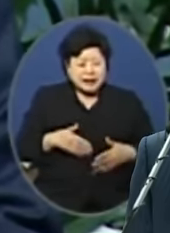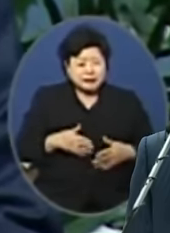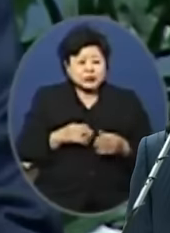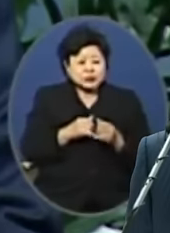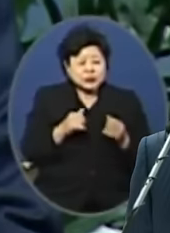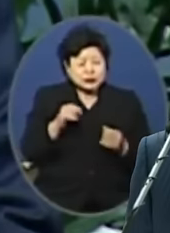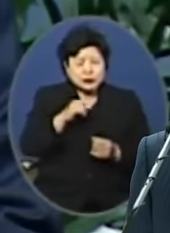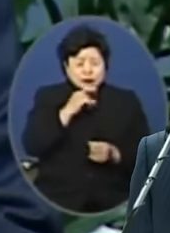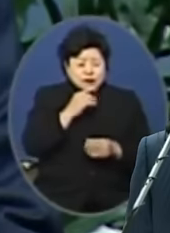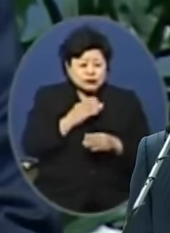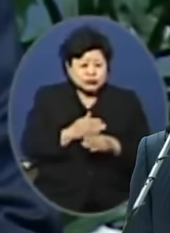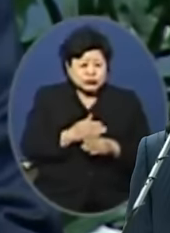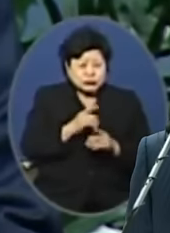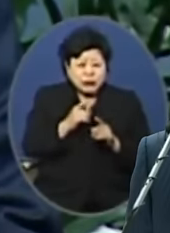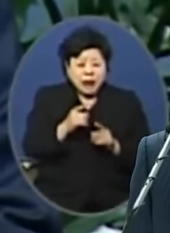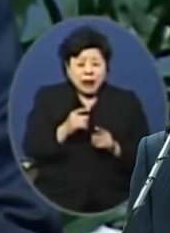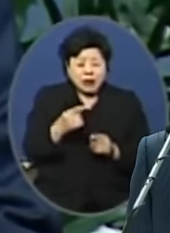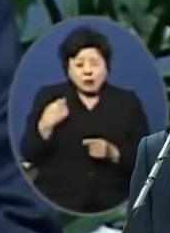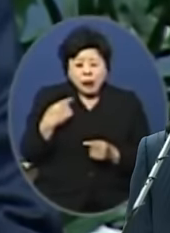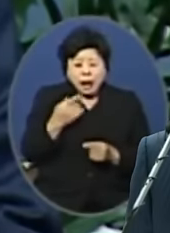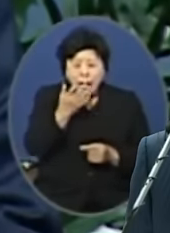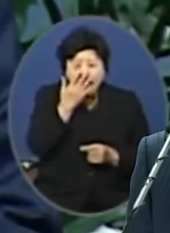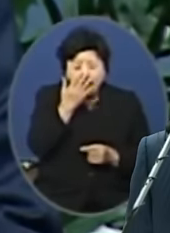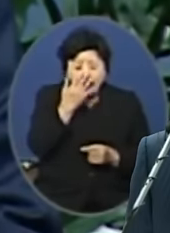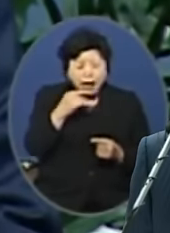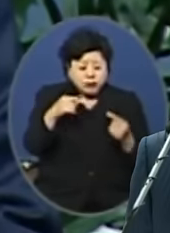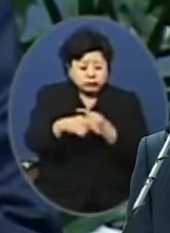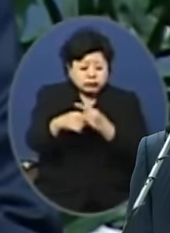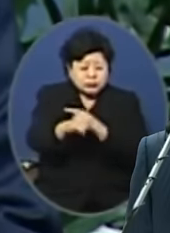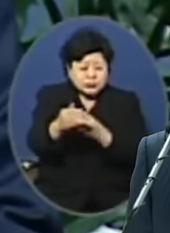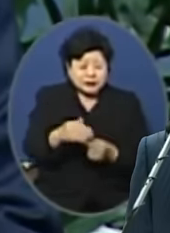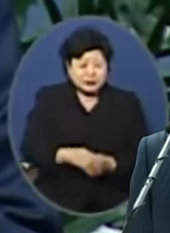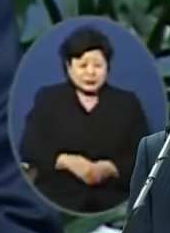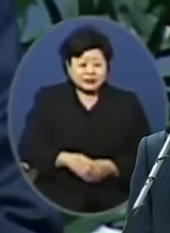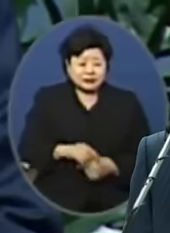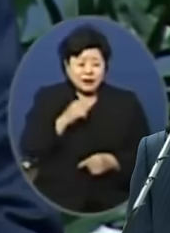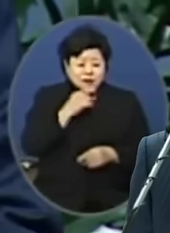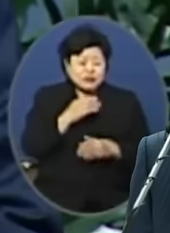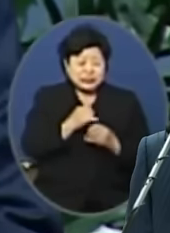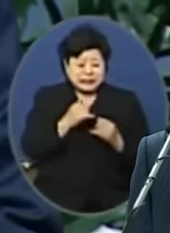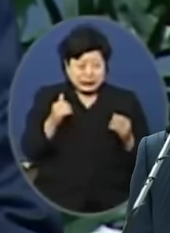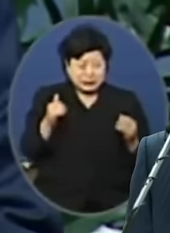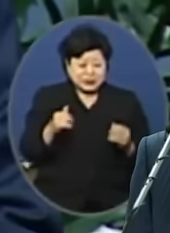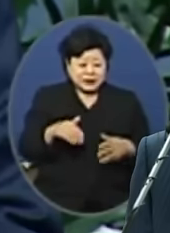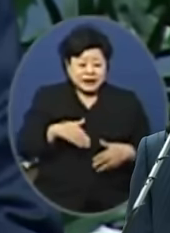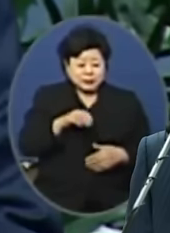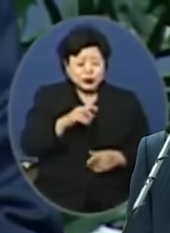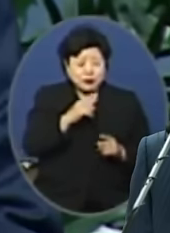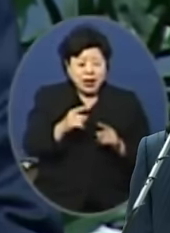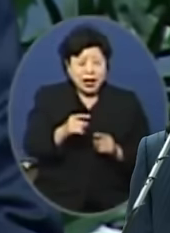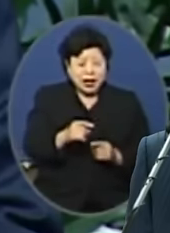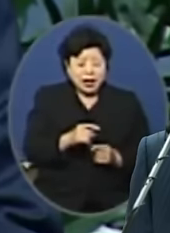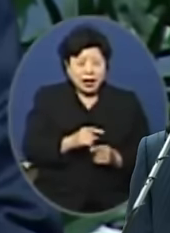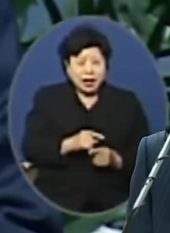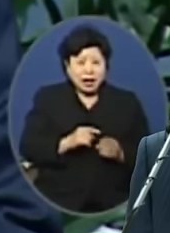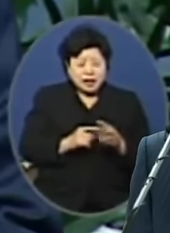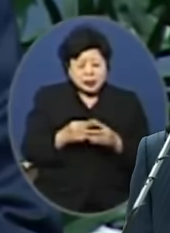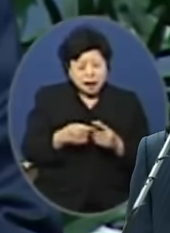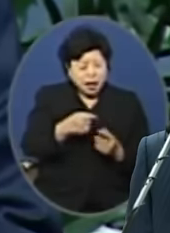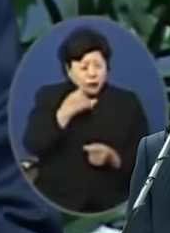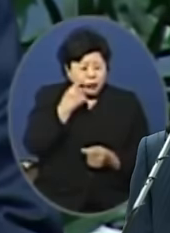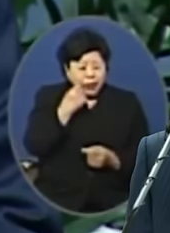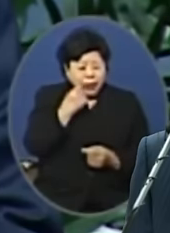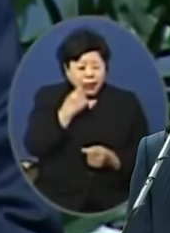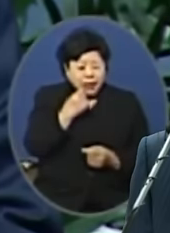사람들은 북쪽 언어를 알아듣지 못하고 북쪽 우리 동포들은 남쪽 동포들의 말을 알아듣지